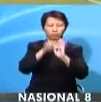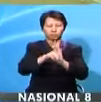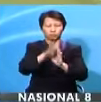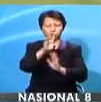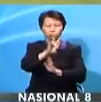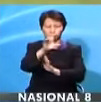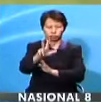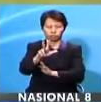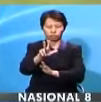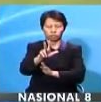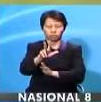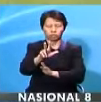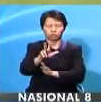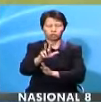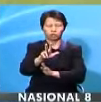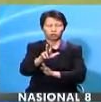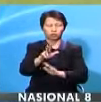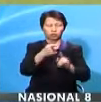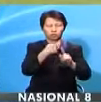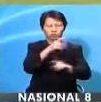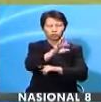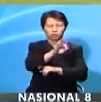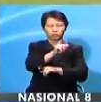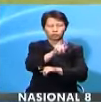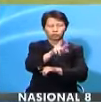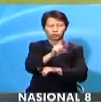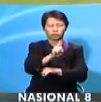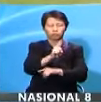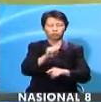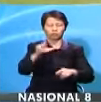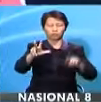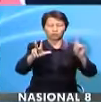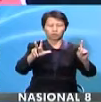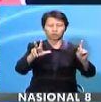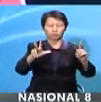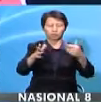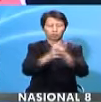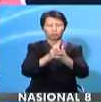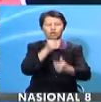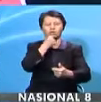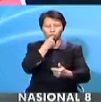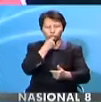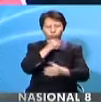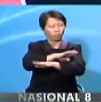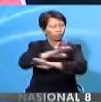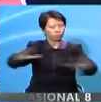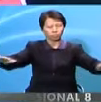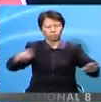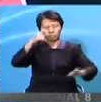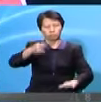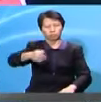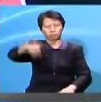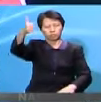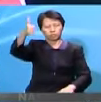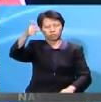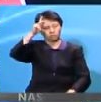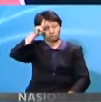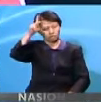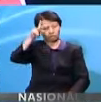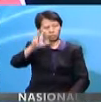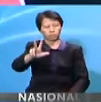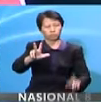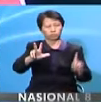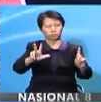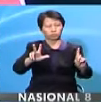73, jaringan Faizal Abu Bakar. Kedudukan 3-1 kekal hingga tamat perlawanan untuk kemenangan bergaya buat